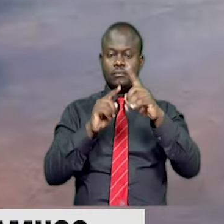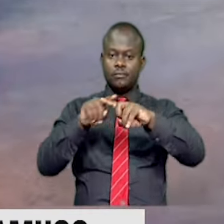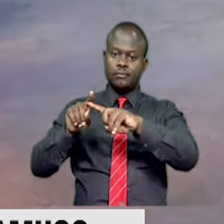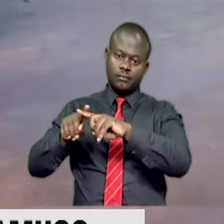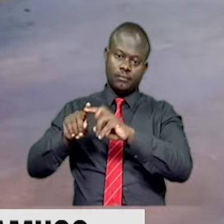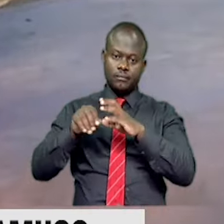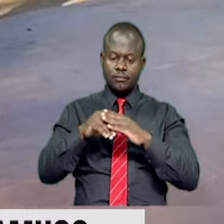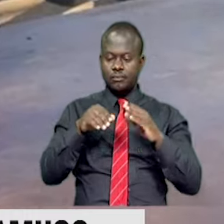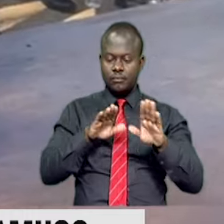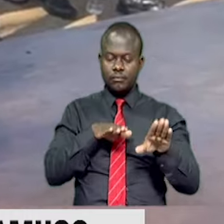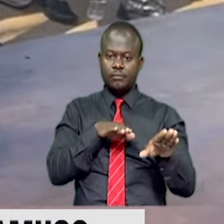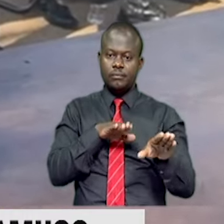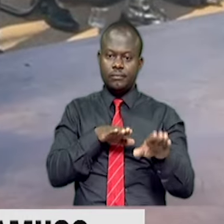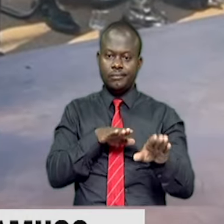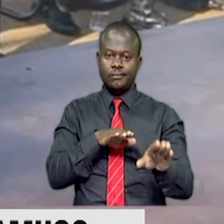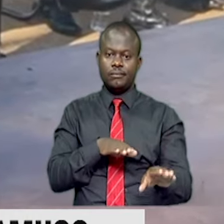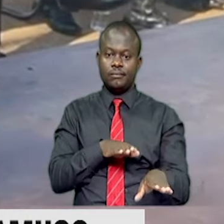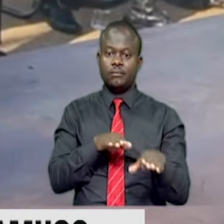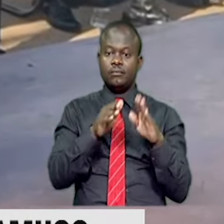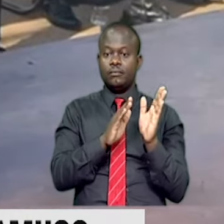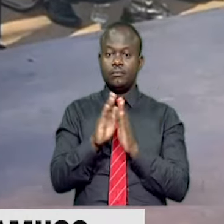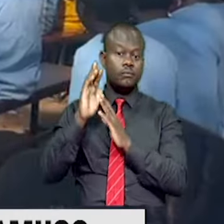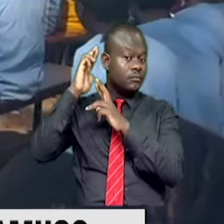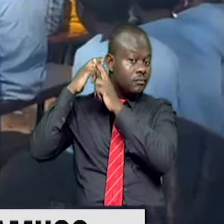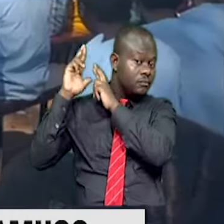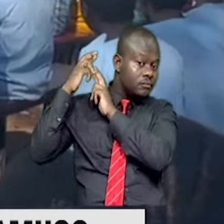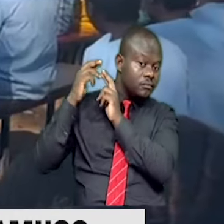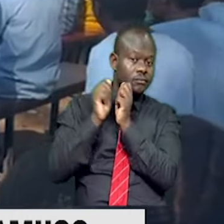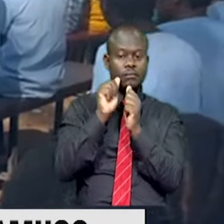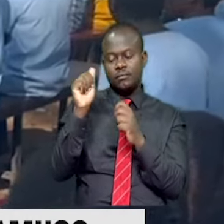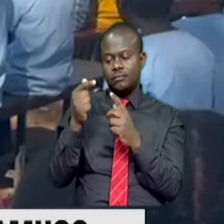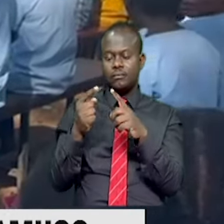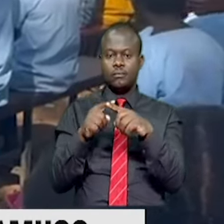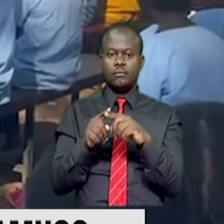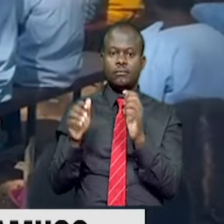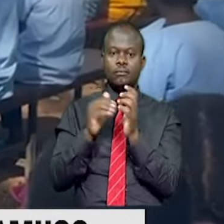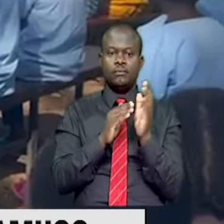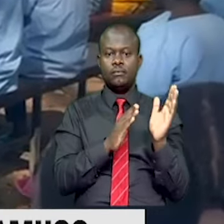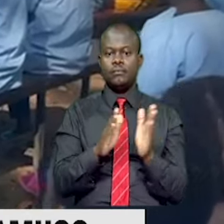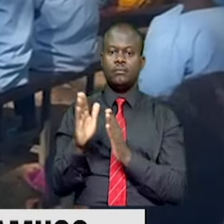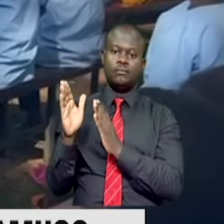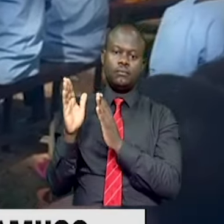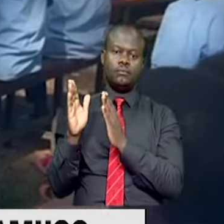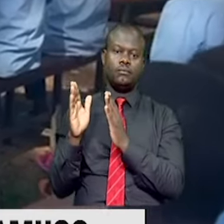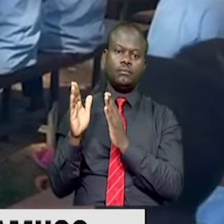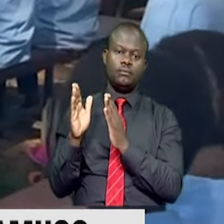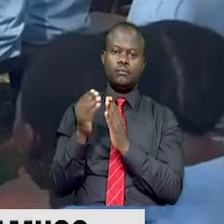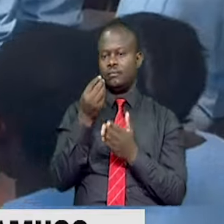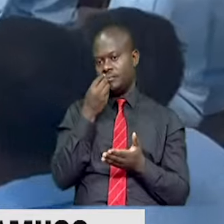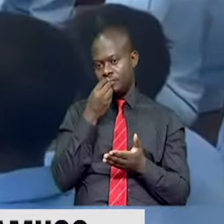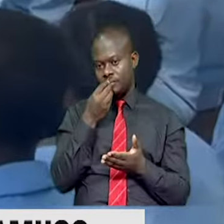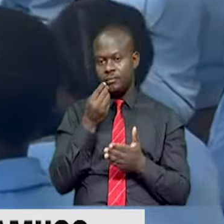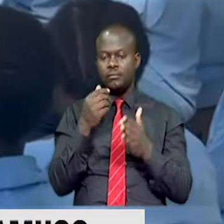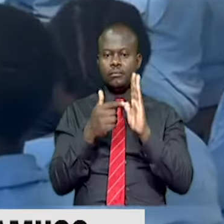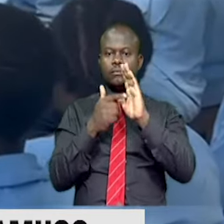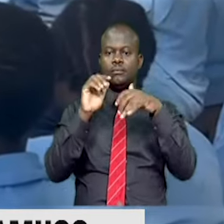arimo ubudozi, gutunganya ubwiza nk'imisatsi n'ibindi bitandukanye, ndetse no gutunganya amafunguro.